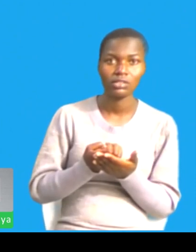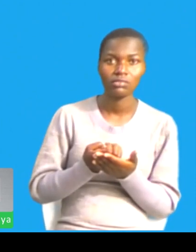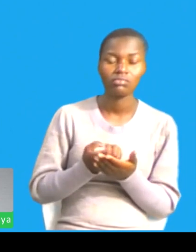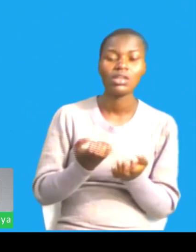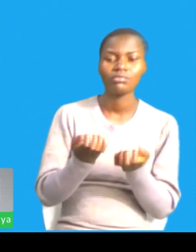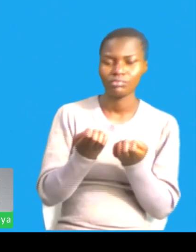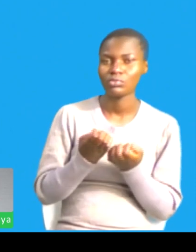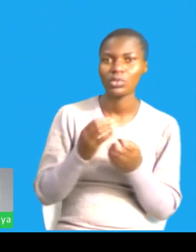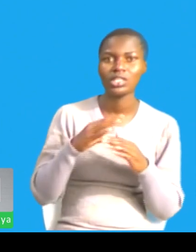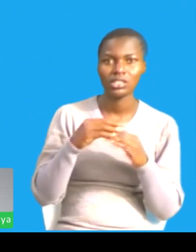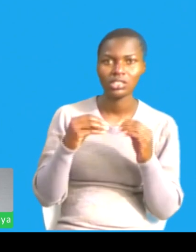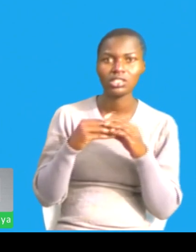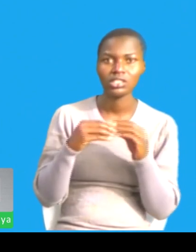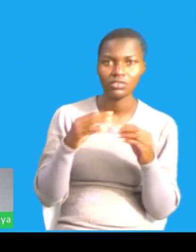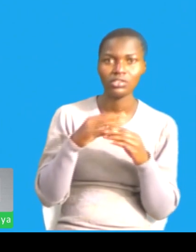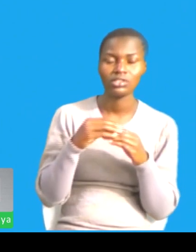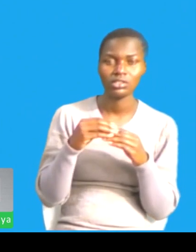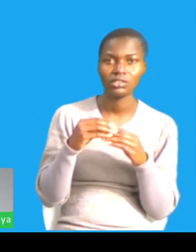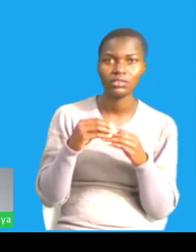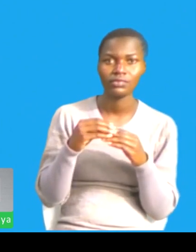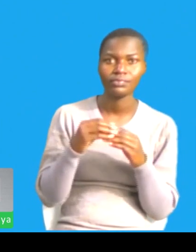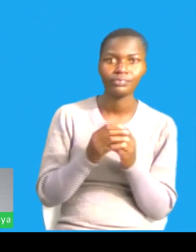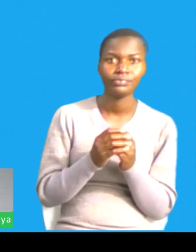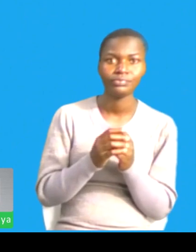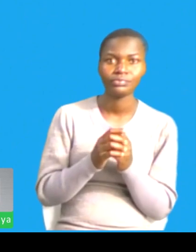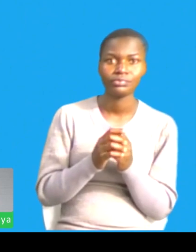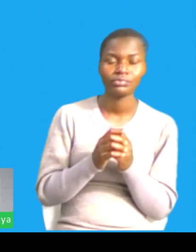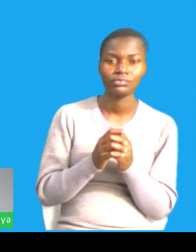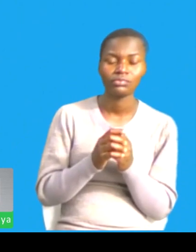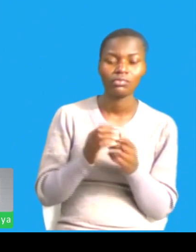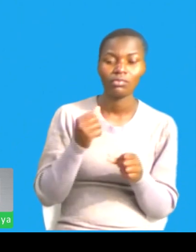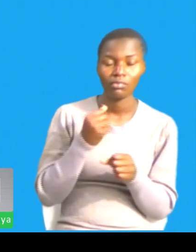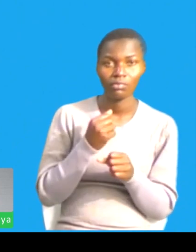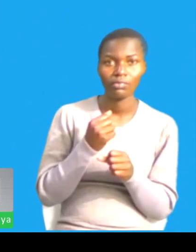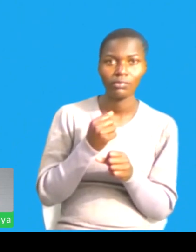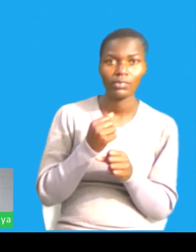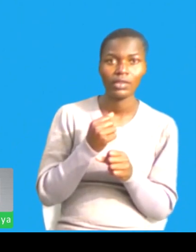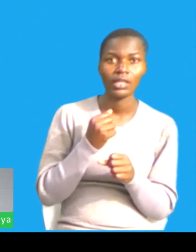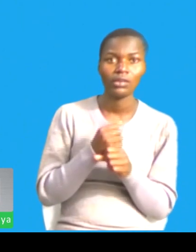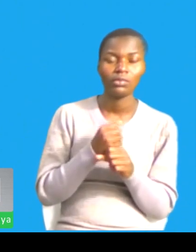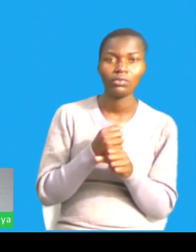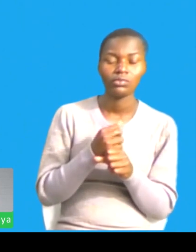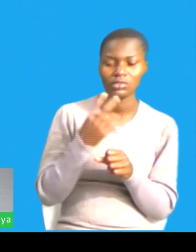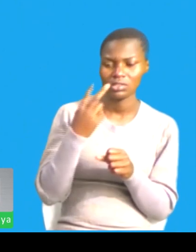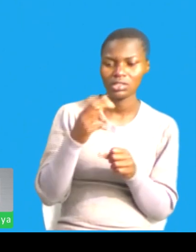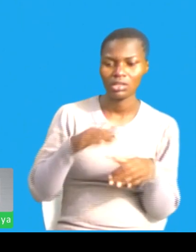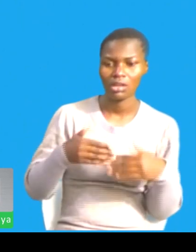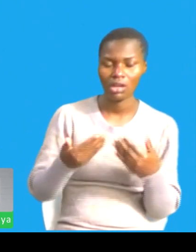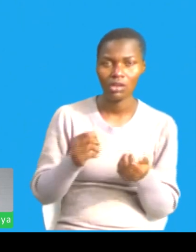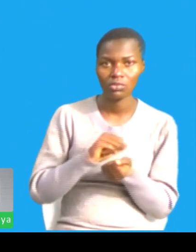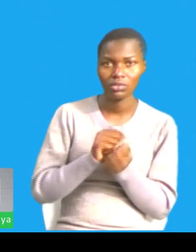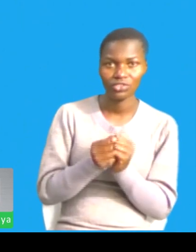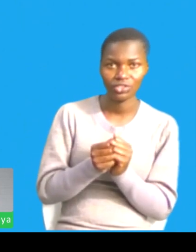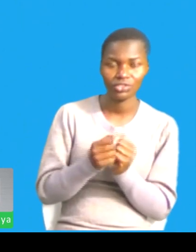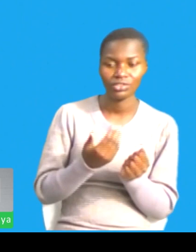things. Tunataka watu innovation, wakifanya vitu innovation wafanye wakiangalia ni vipi utabadilisha vitu zikuwe